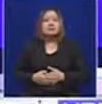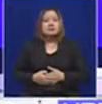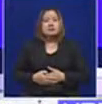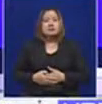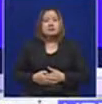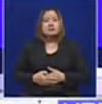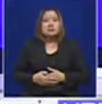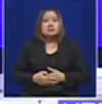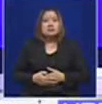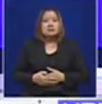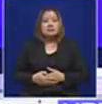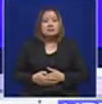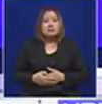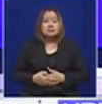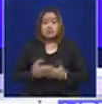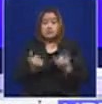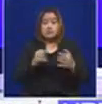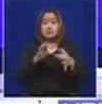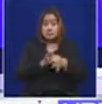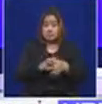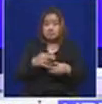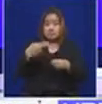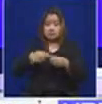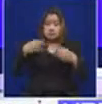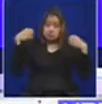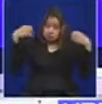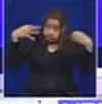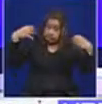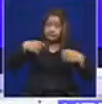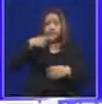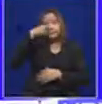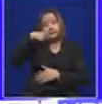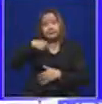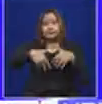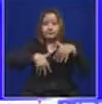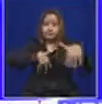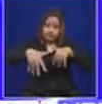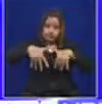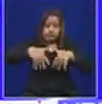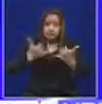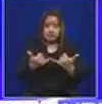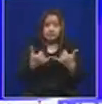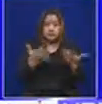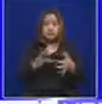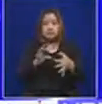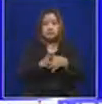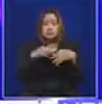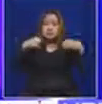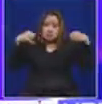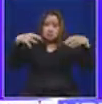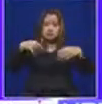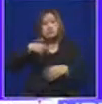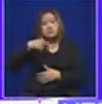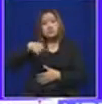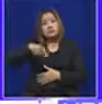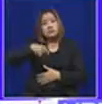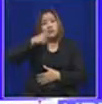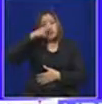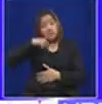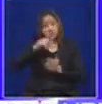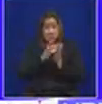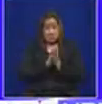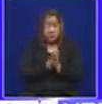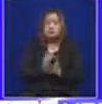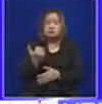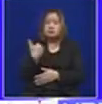ไปดูแนวโน้มในการใช้พลังงานในบ้านเรากันบ้างนะคะโดยกระทรวงพลังงานก็คาดการณ์นะคะในการใช้พลังงานปีนี้จะเพิ่มขึ้นต่อเนื่องค่ะหลังจาก